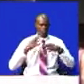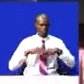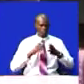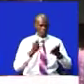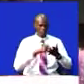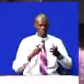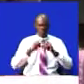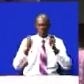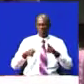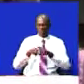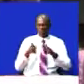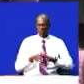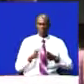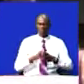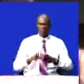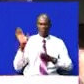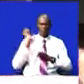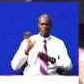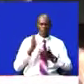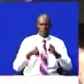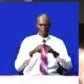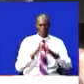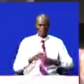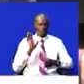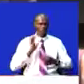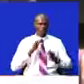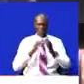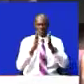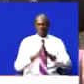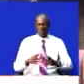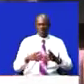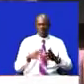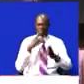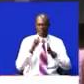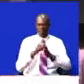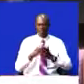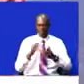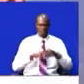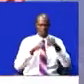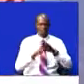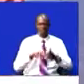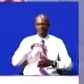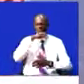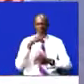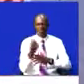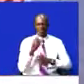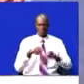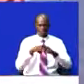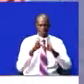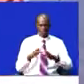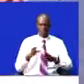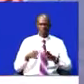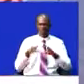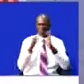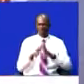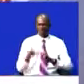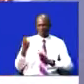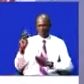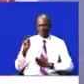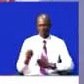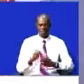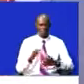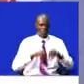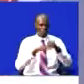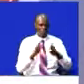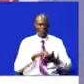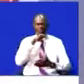party to mana chairman osacho and the women leaders e wacho ni wan wan Raila Amolo Odinga wa kaka jo ODM wan bang Raila